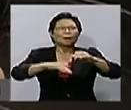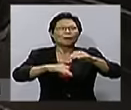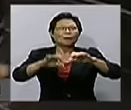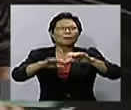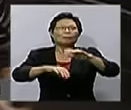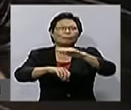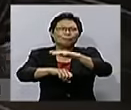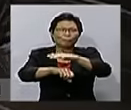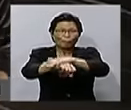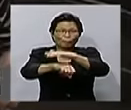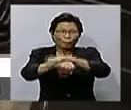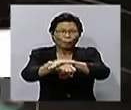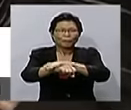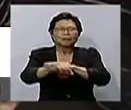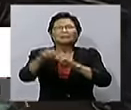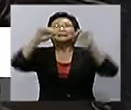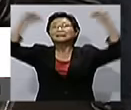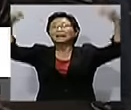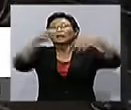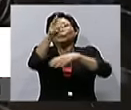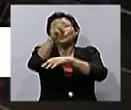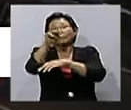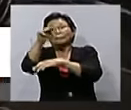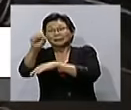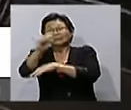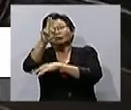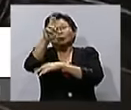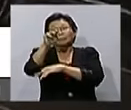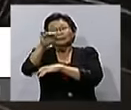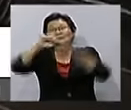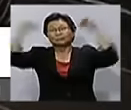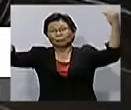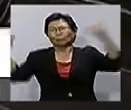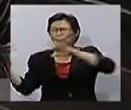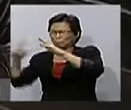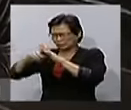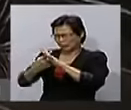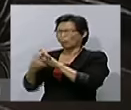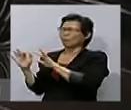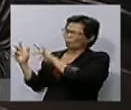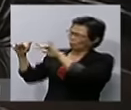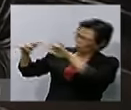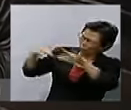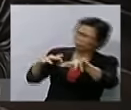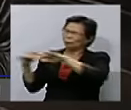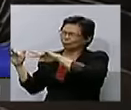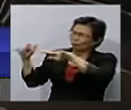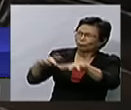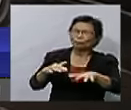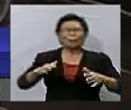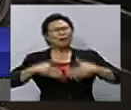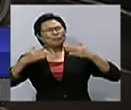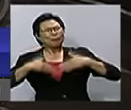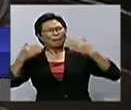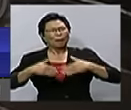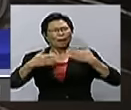di sini dan Stadium UMS pada ketika ini mulai dibanjiri dengan kehadiran orang ramai untuk sama-sama memeriahkan program Bola Dulu